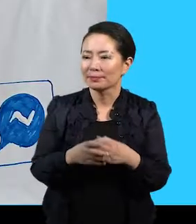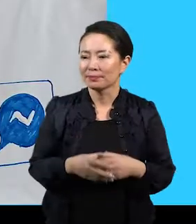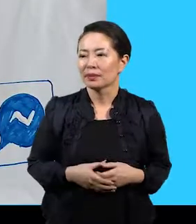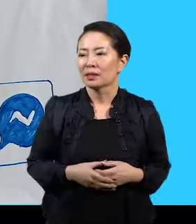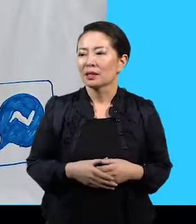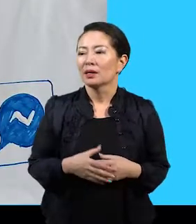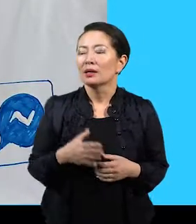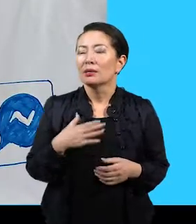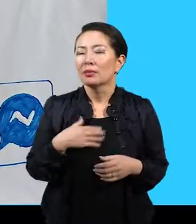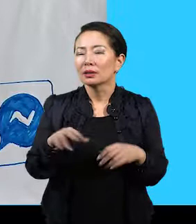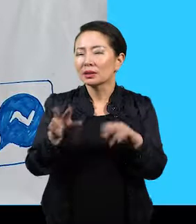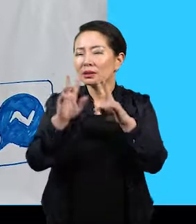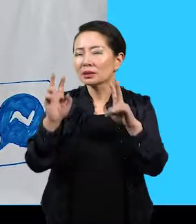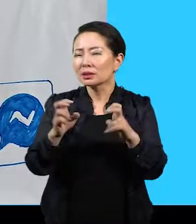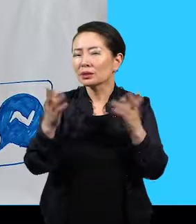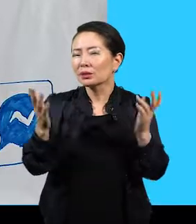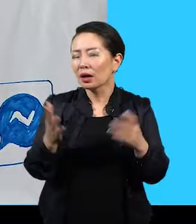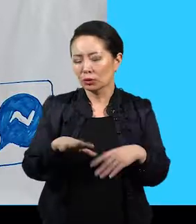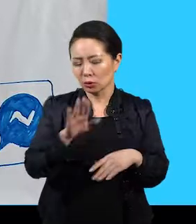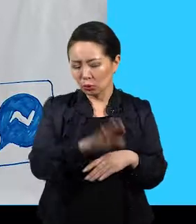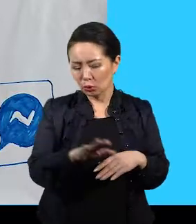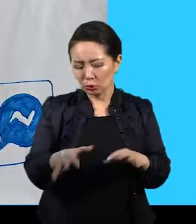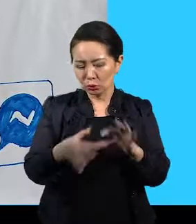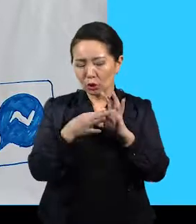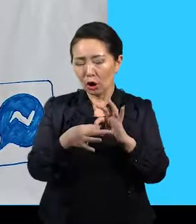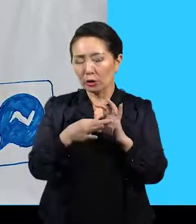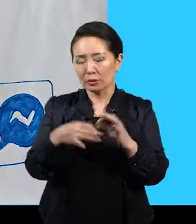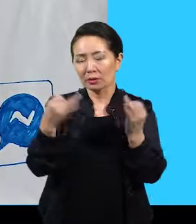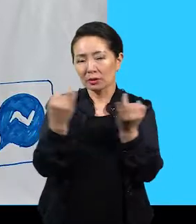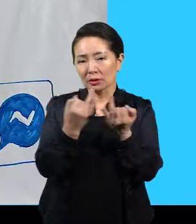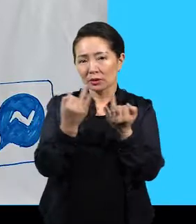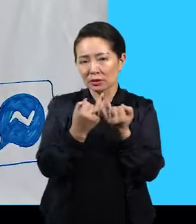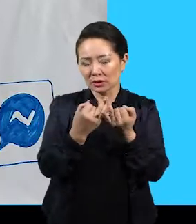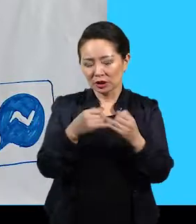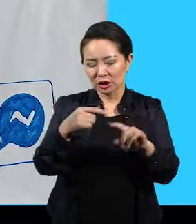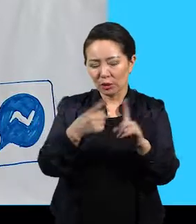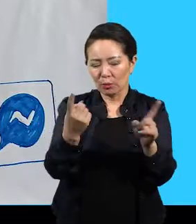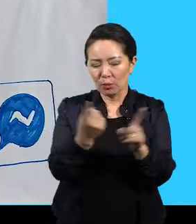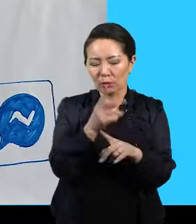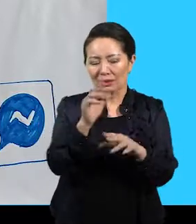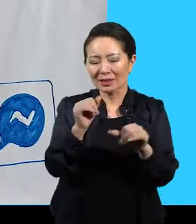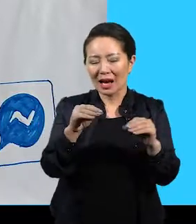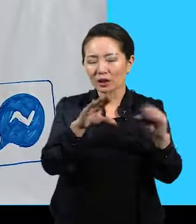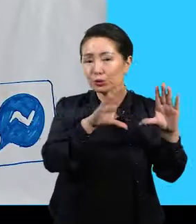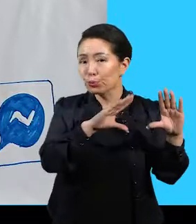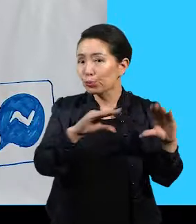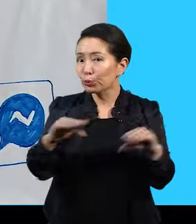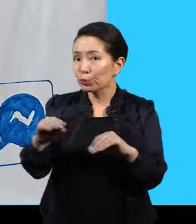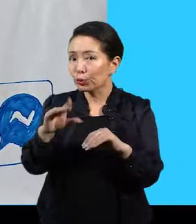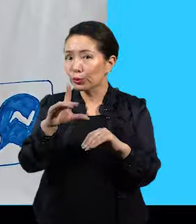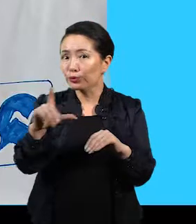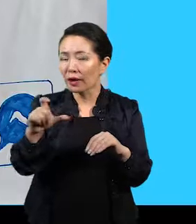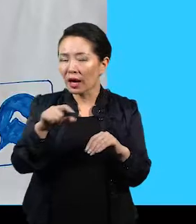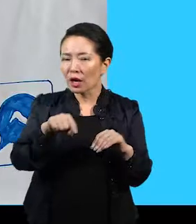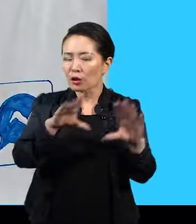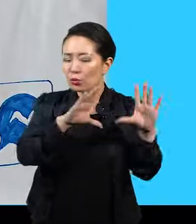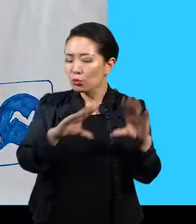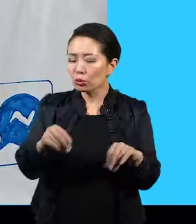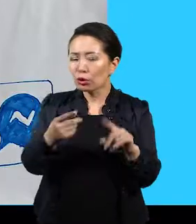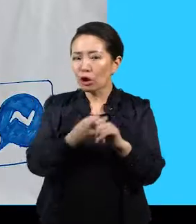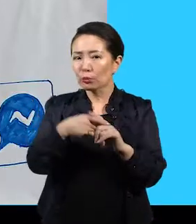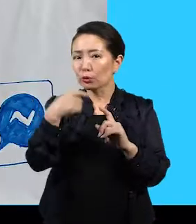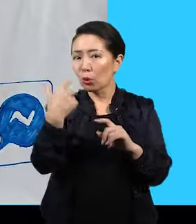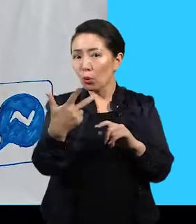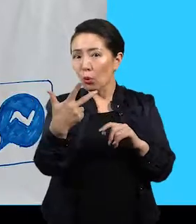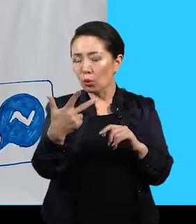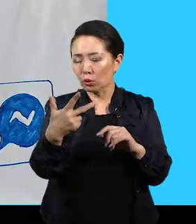Манай ямар сэдвэр энийг бэлтгэсэн бэхээр хүүхдүүдэд холбогдож буй цахим орчиндх гэмт хэргийг хэрхэн бууруулах вэ гэдэг. Тэгээд бууруулах тал дээр 3 гол